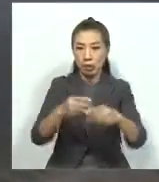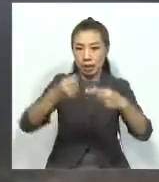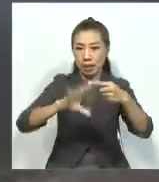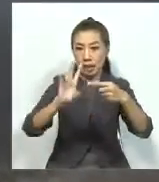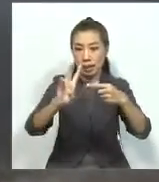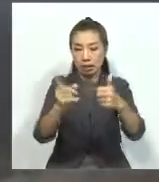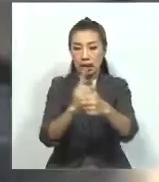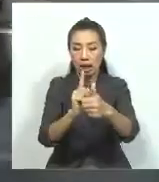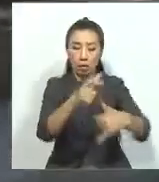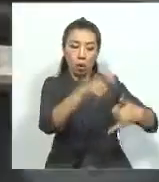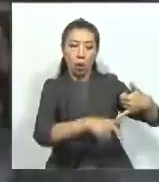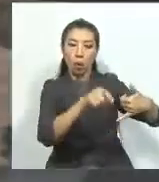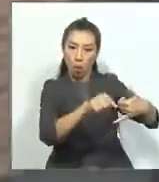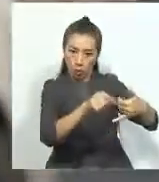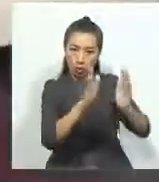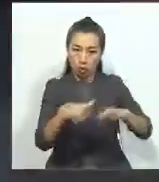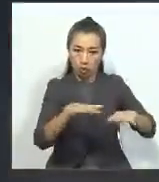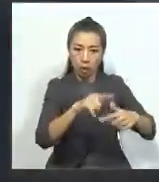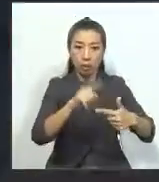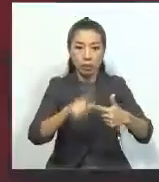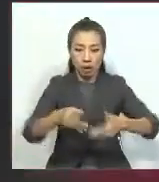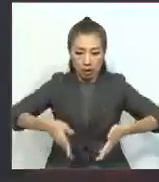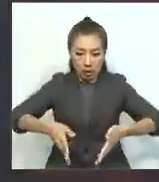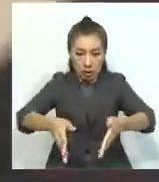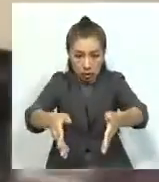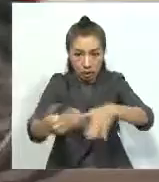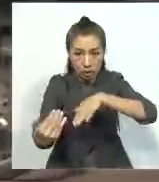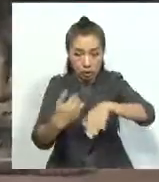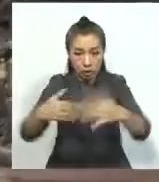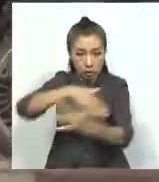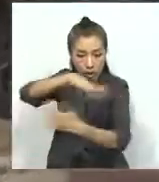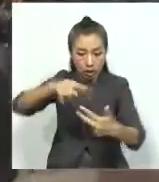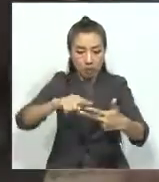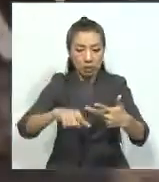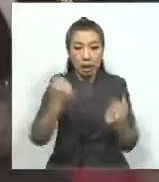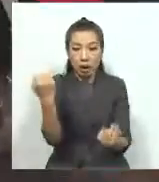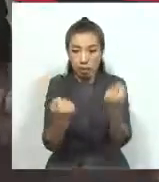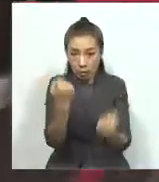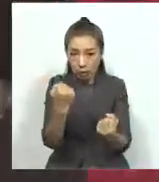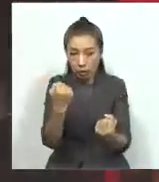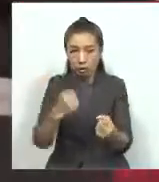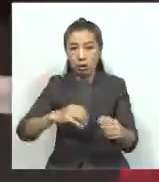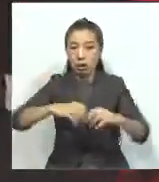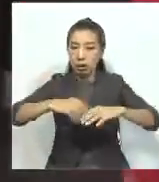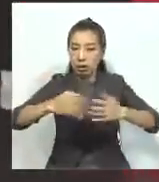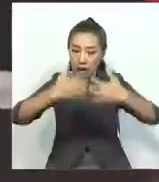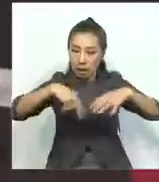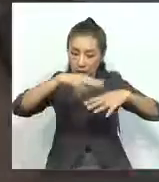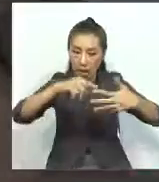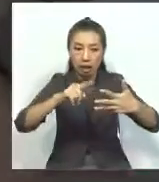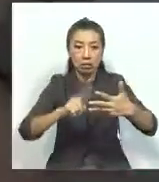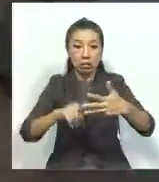ดปัจจัยเสี่ยงด้านคนด้านถนนและสภาพแวดล้อมด้านยานพาหนะด้านการช่วยเหลือหลังเกิดอุบัติเหตุ